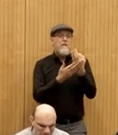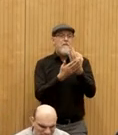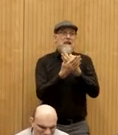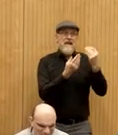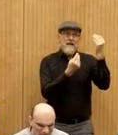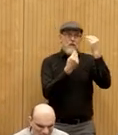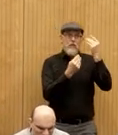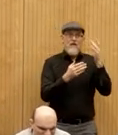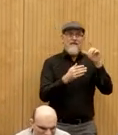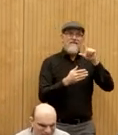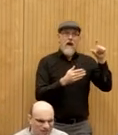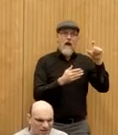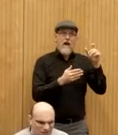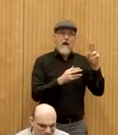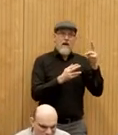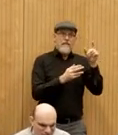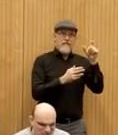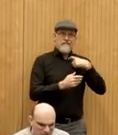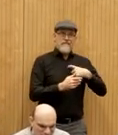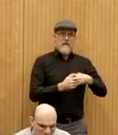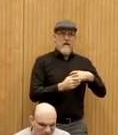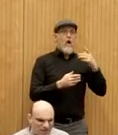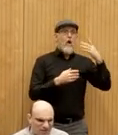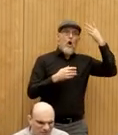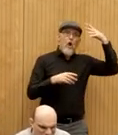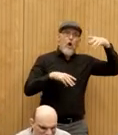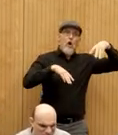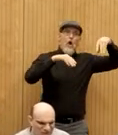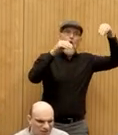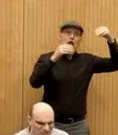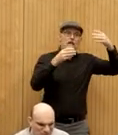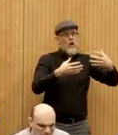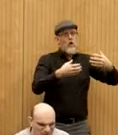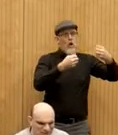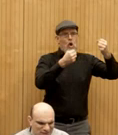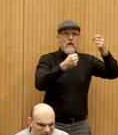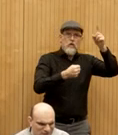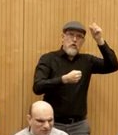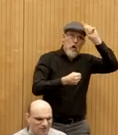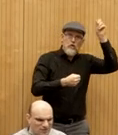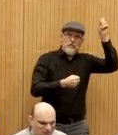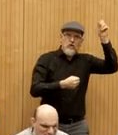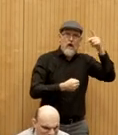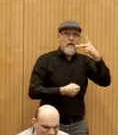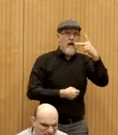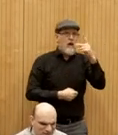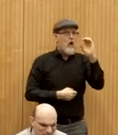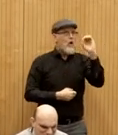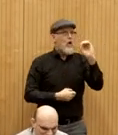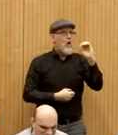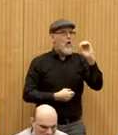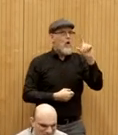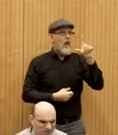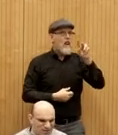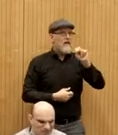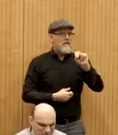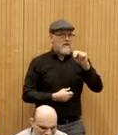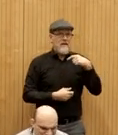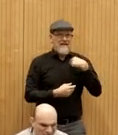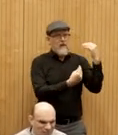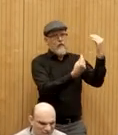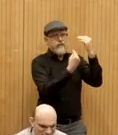Und wir machen Seminare über barrierefreie Südstadt. Also jetzt erzähle ich euch davon. Das heißt, das ist in jedem